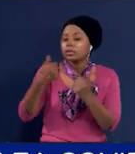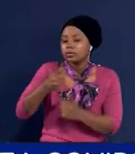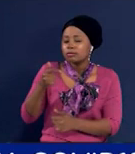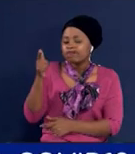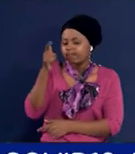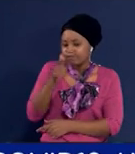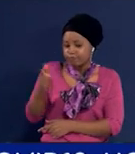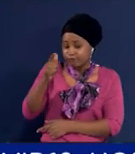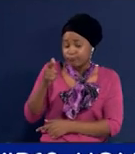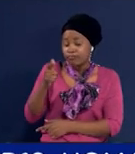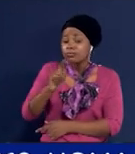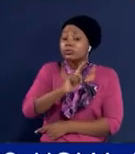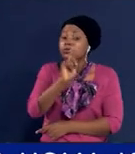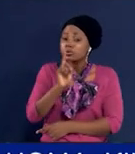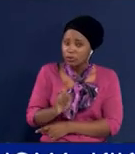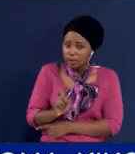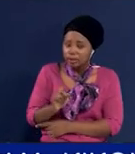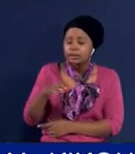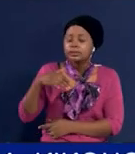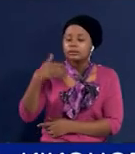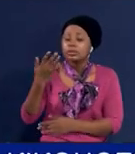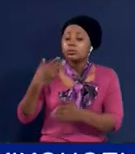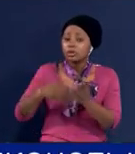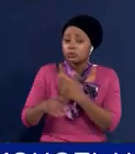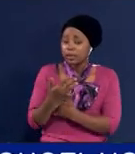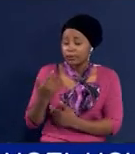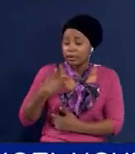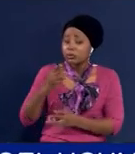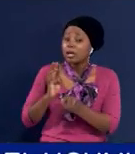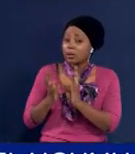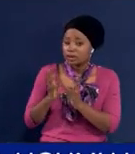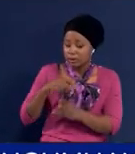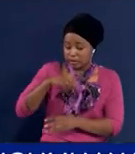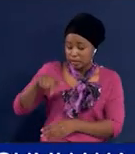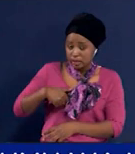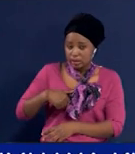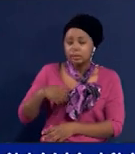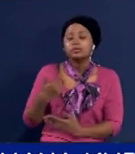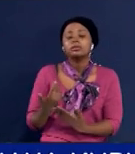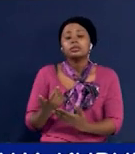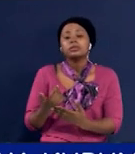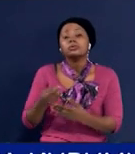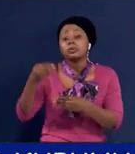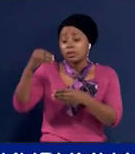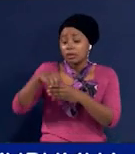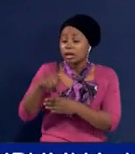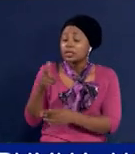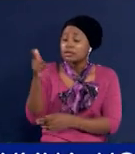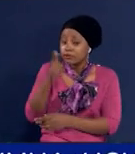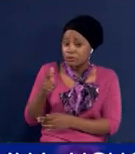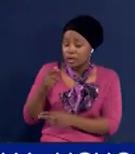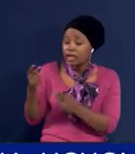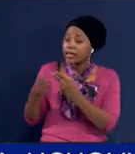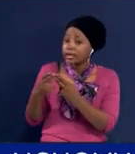video fupi tu ukiuliza swali kisha ukatuma kwenye namba yetu ya WhatsApp, na sisi hapa tutaicheza video hiyo na